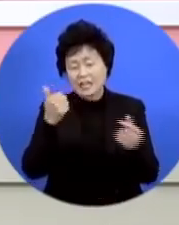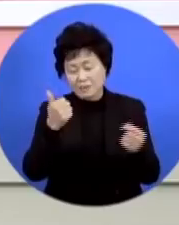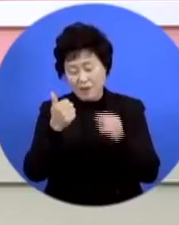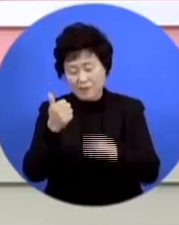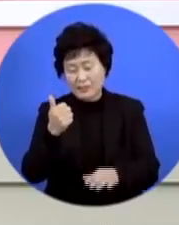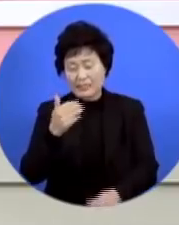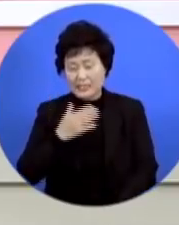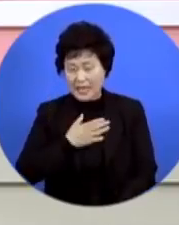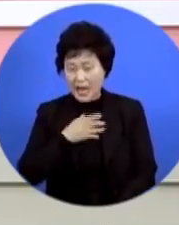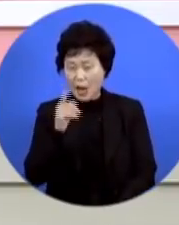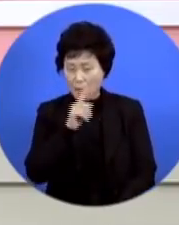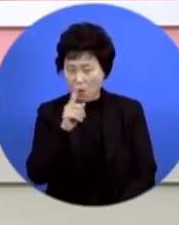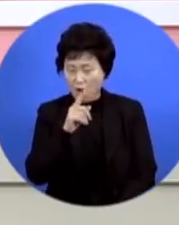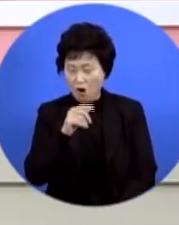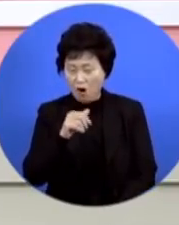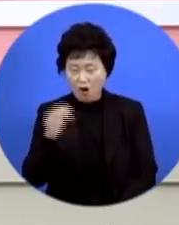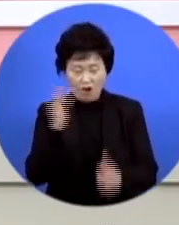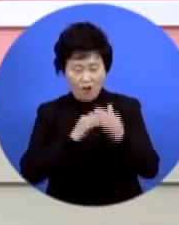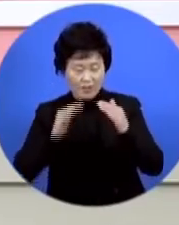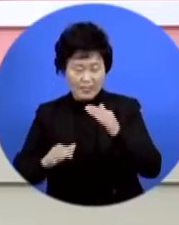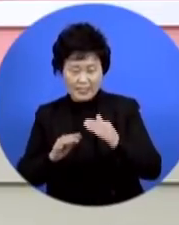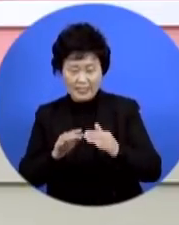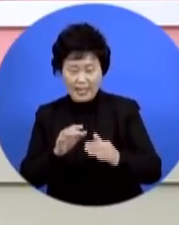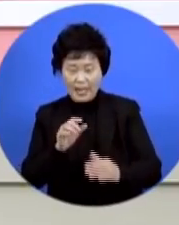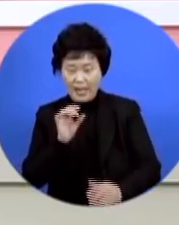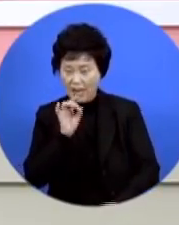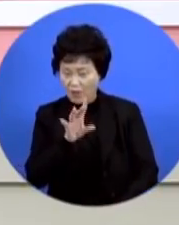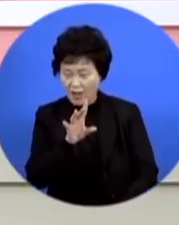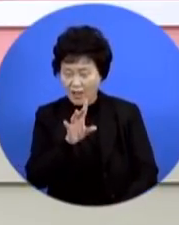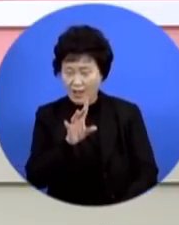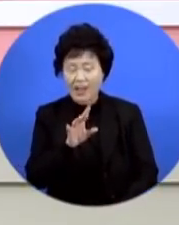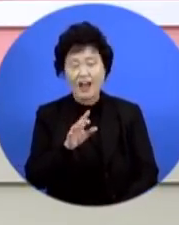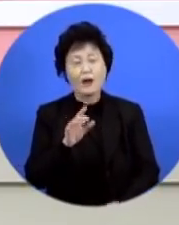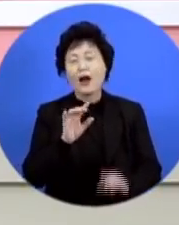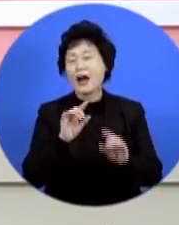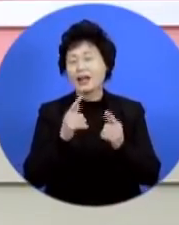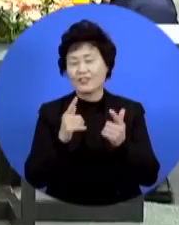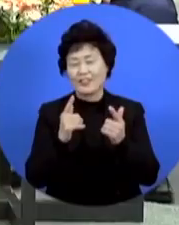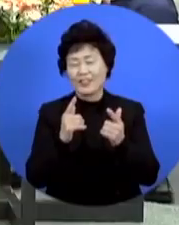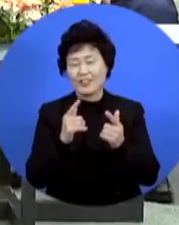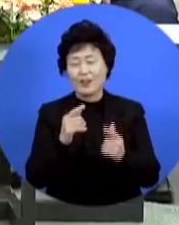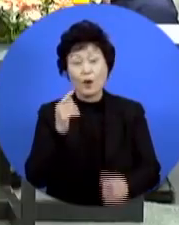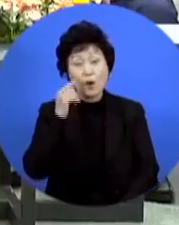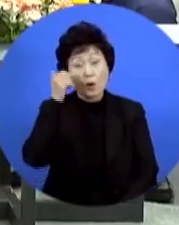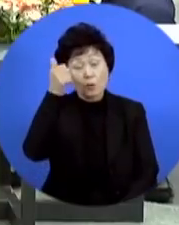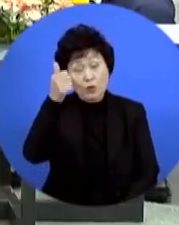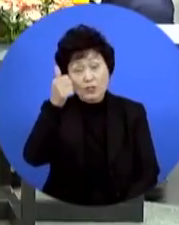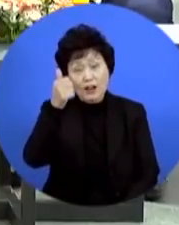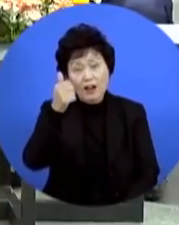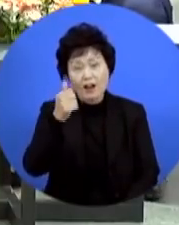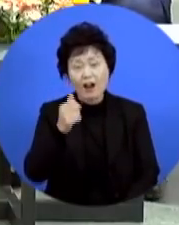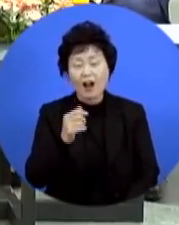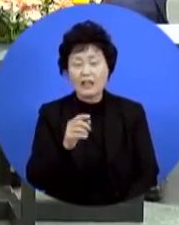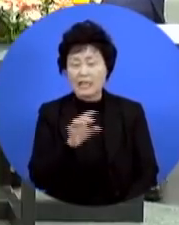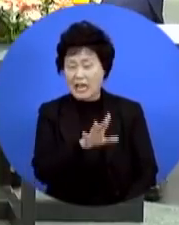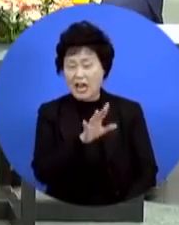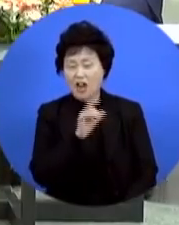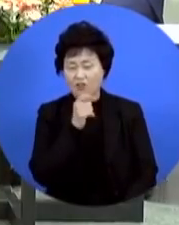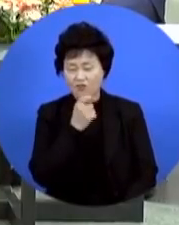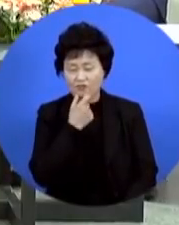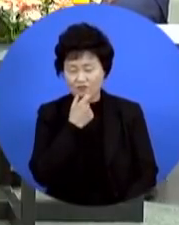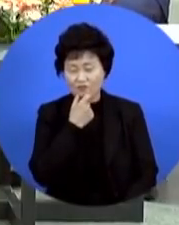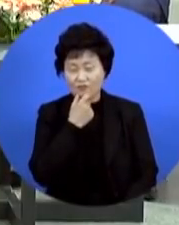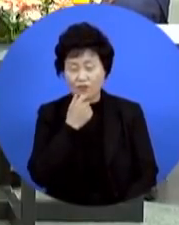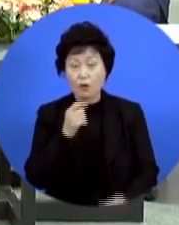하면 안 되는 거예요. 그러니까. 고개 되죠. 그러면은... 너무 목사가 안 되겠다고 선포를 많이 하다 보니까 아주 그냥 제대로